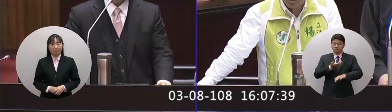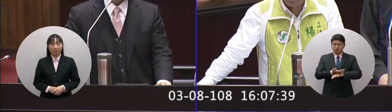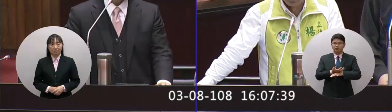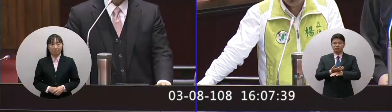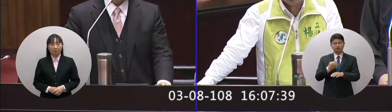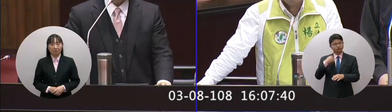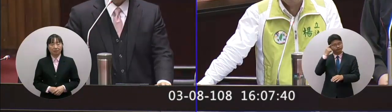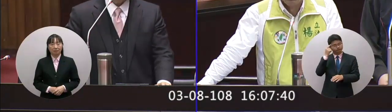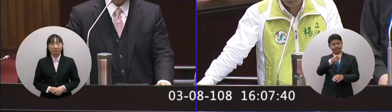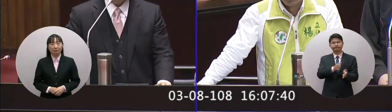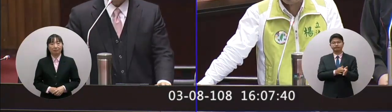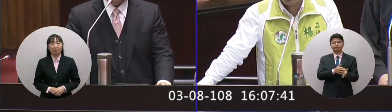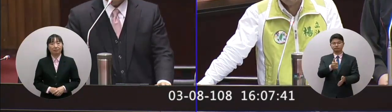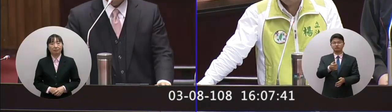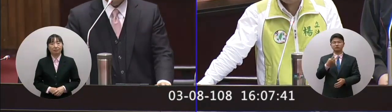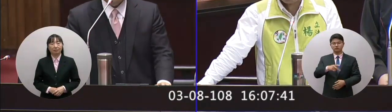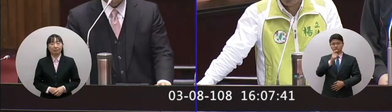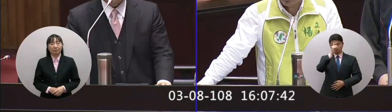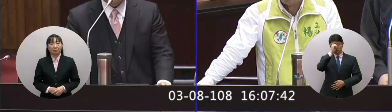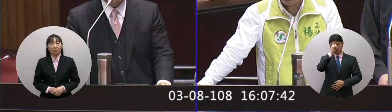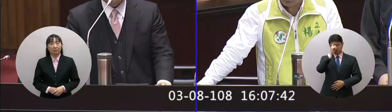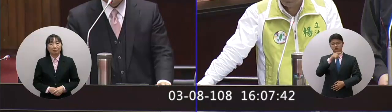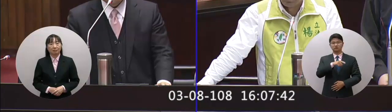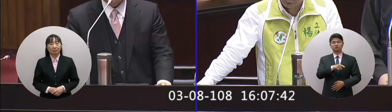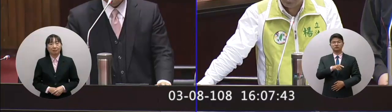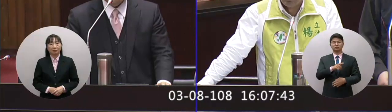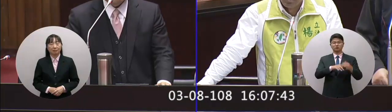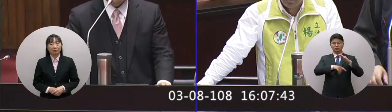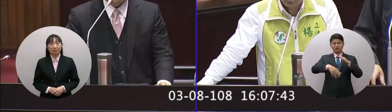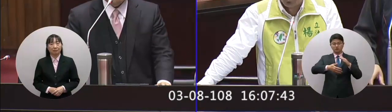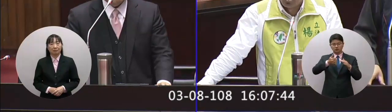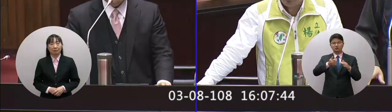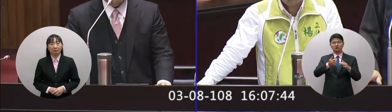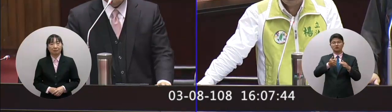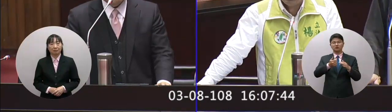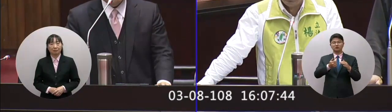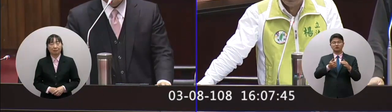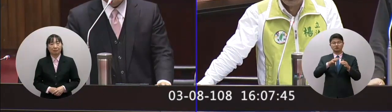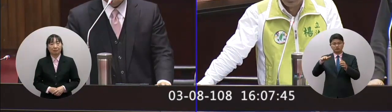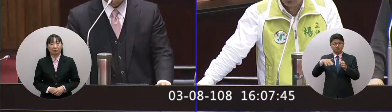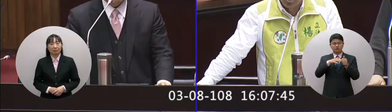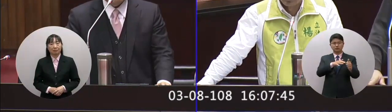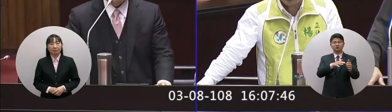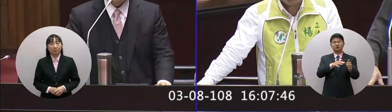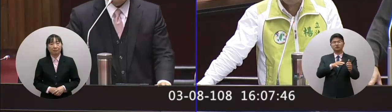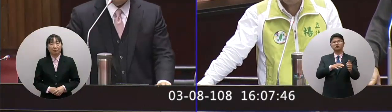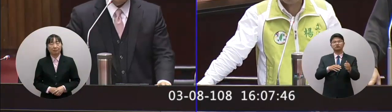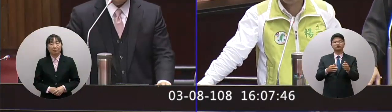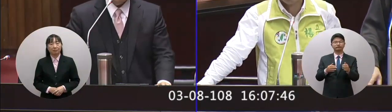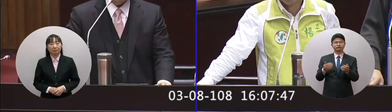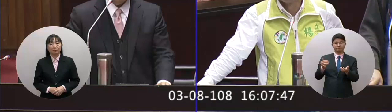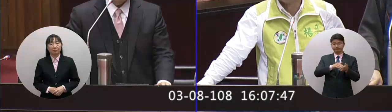定，啊，也希望院长在率领新的团队，这一段时间